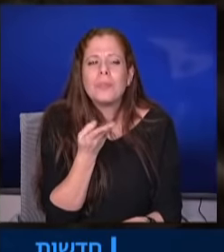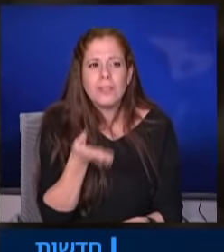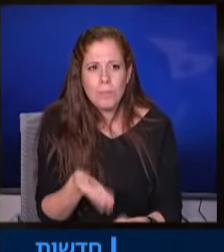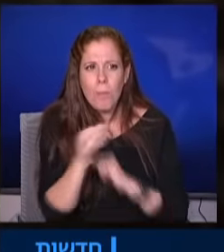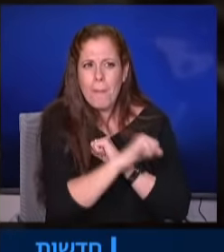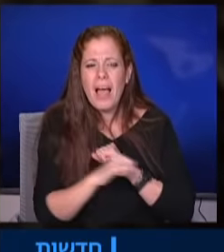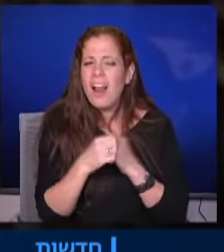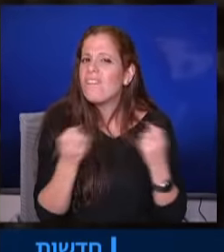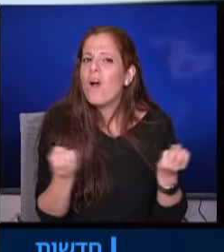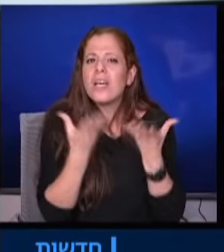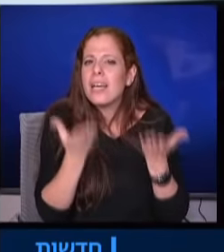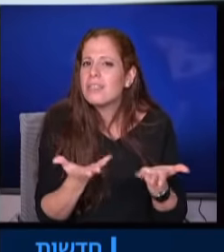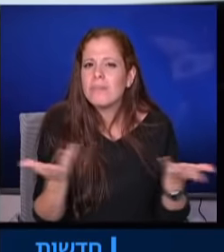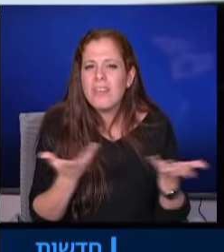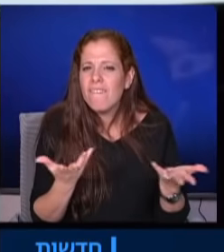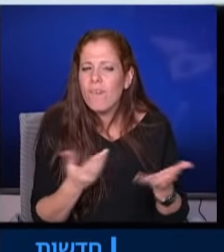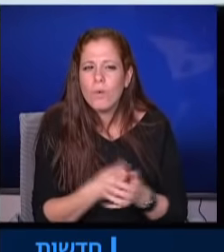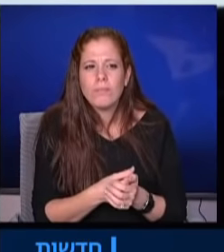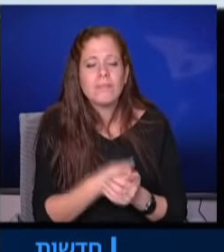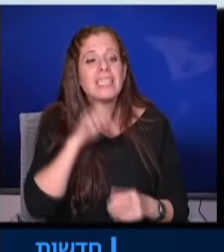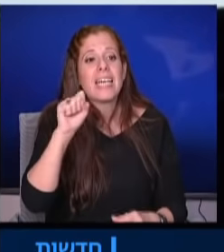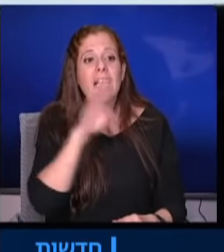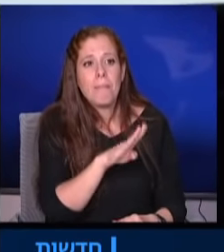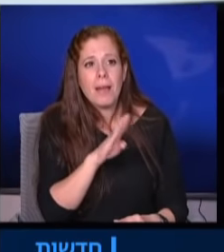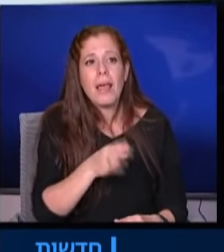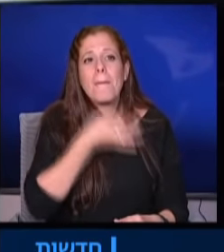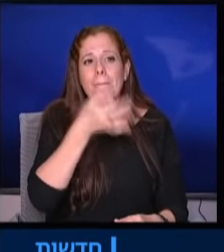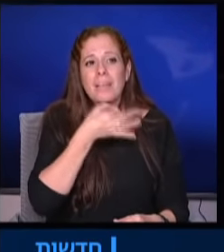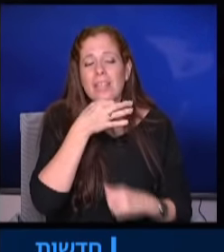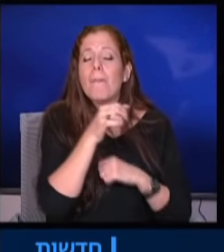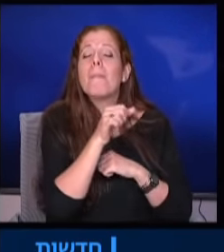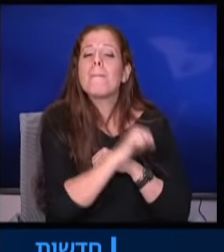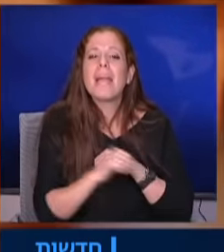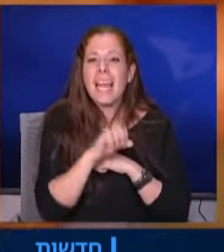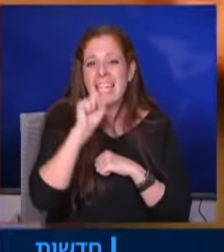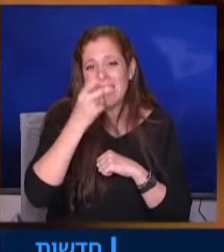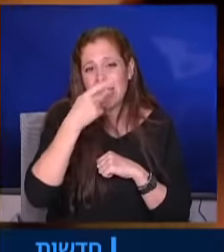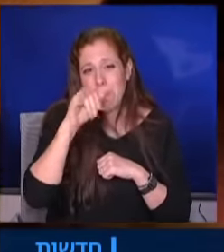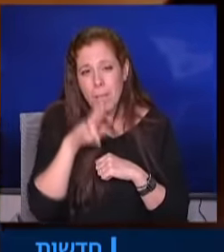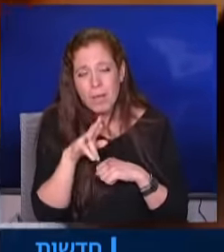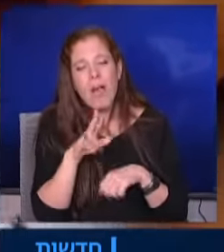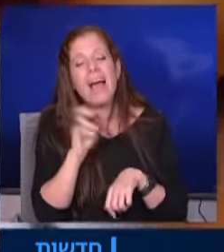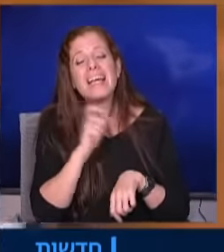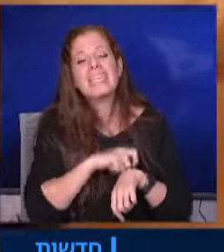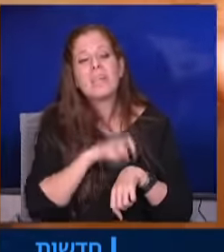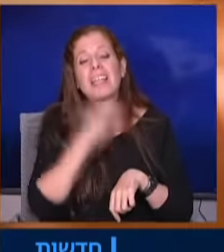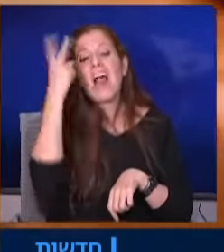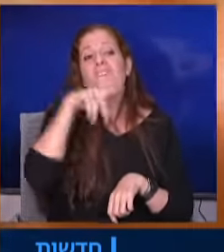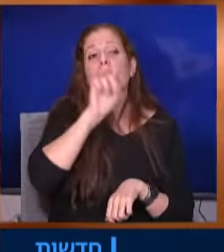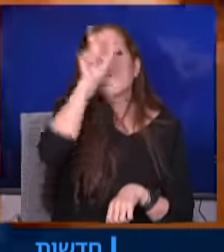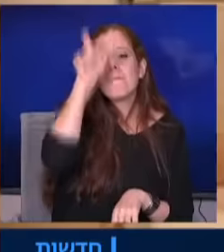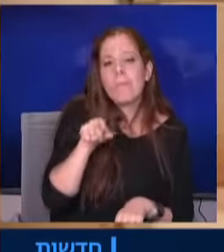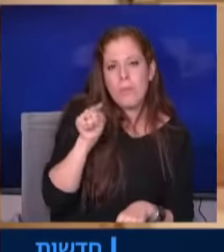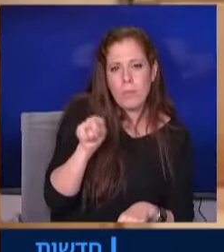כל הקסם הזה? סיגלית בנה, היא מרצה במכללת ספיר, נזקקה לי זמן כדי להבין מי הוא גיא בלילה, התלמיד משנה